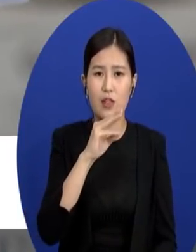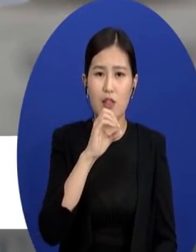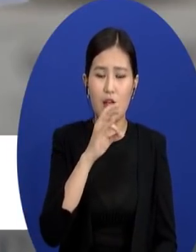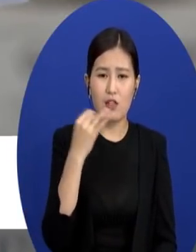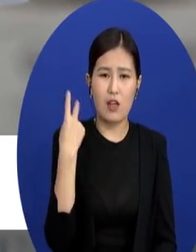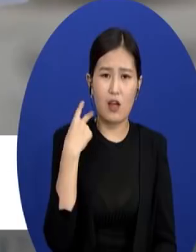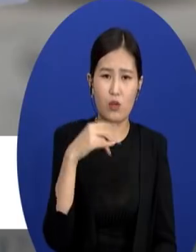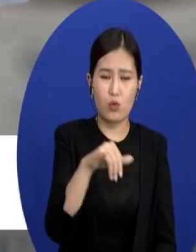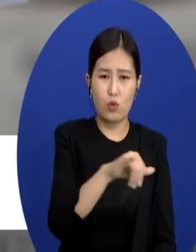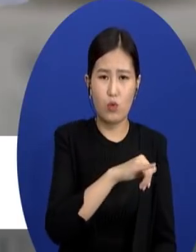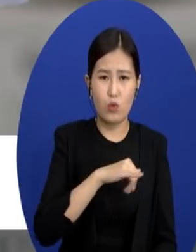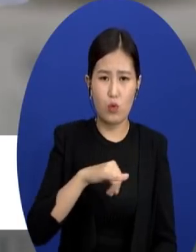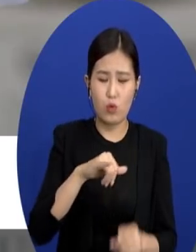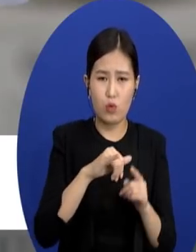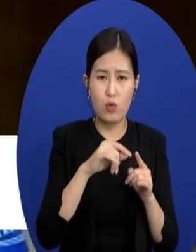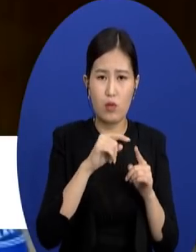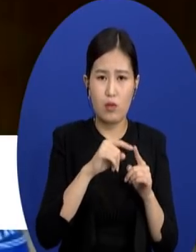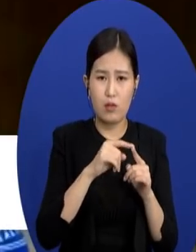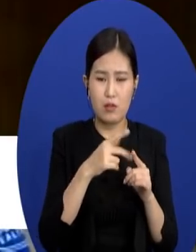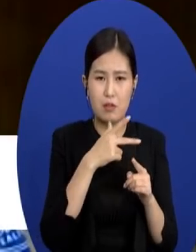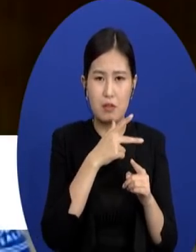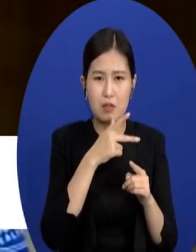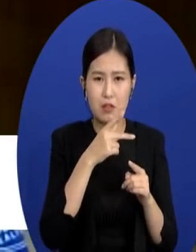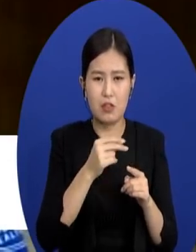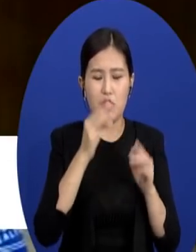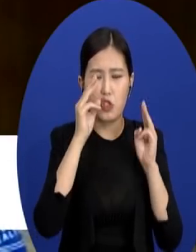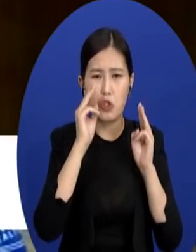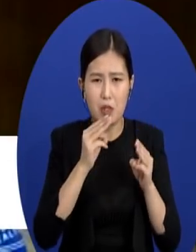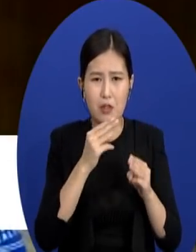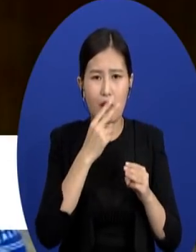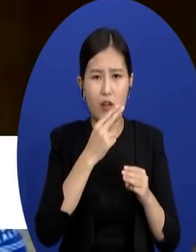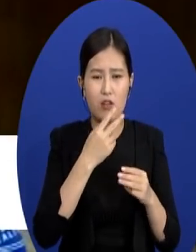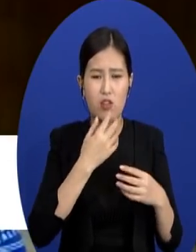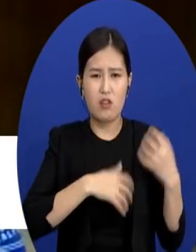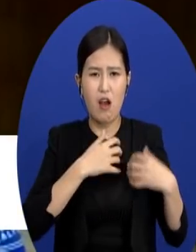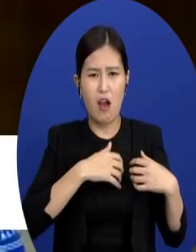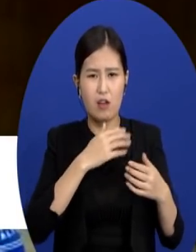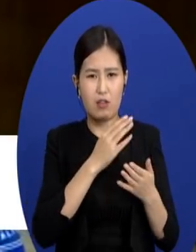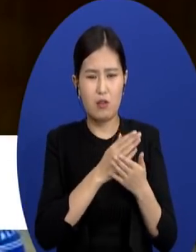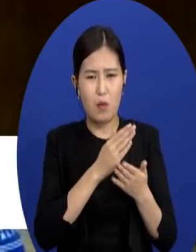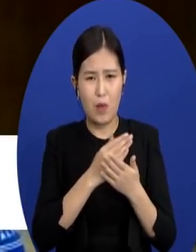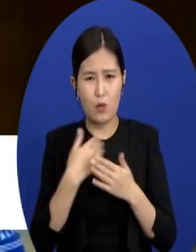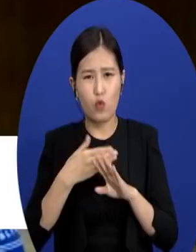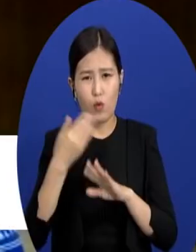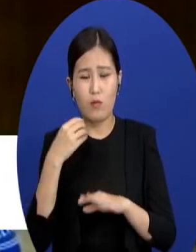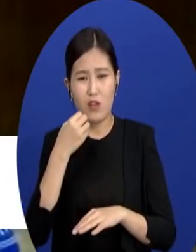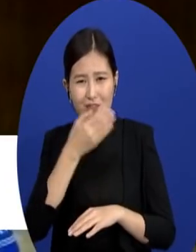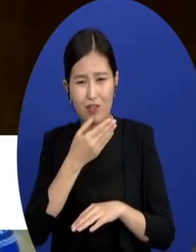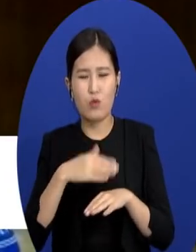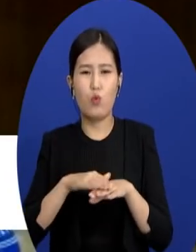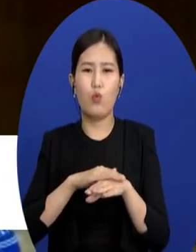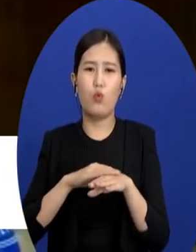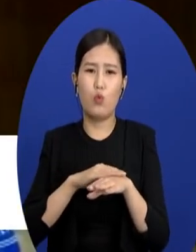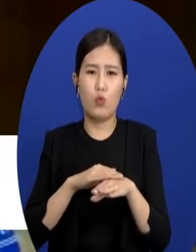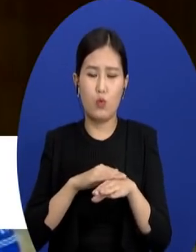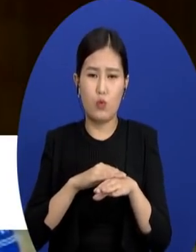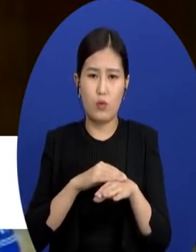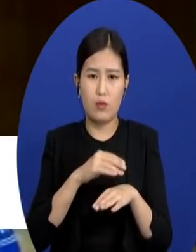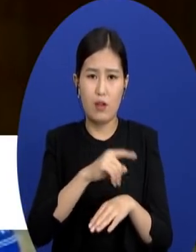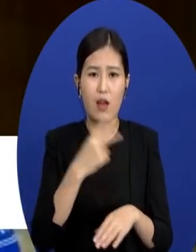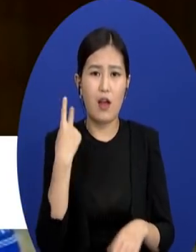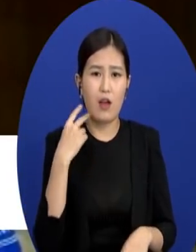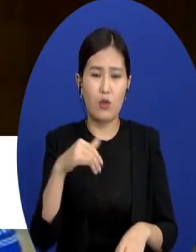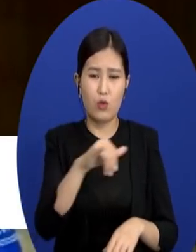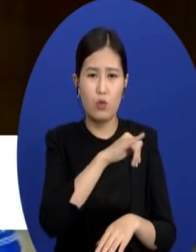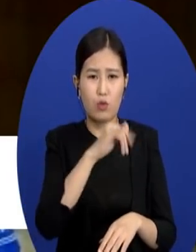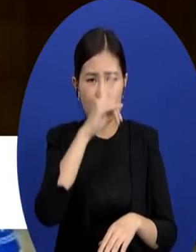тахлын вакцины зөвшөөрлийг хит яарч гаргалаа гэж мэдгдснийхээ төлөө уучлалт гуйж Британий эрүүл мэндийн салбарынханд